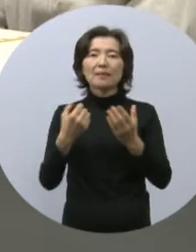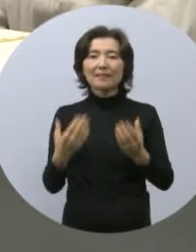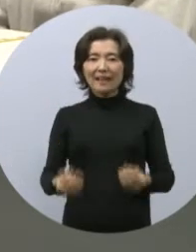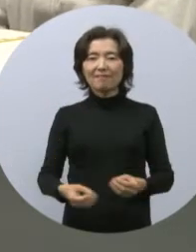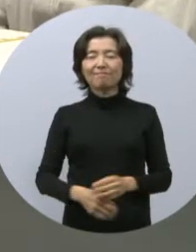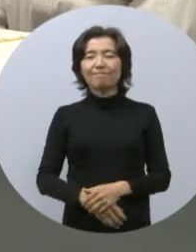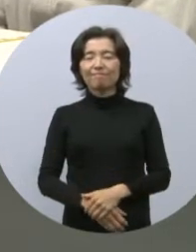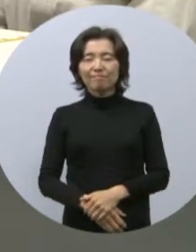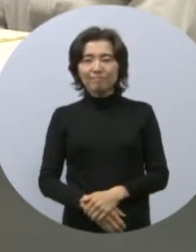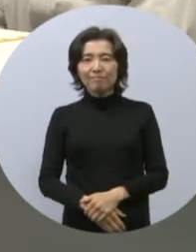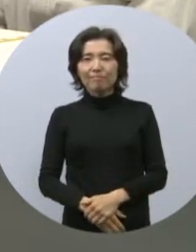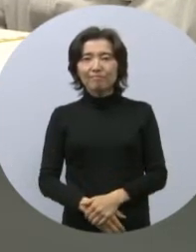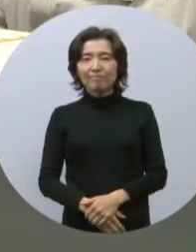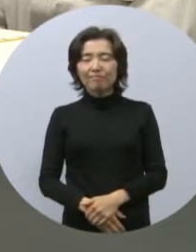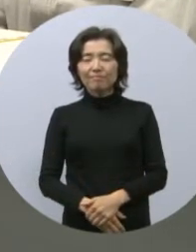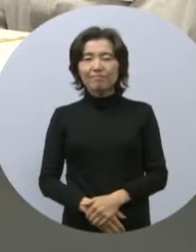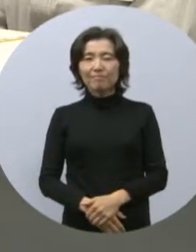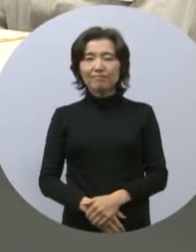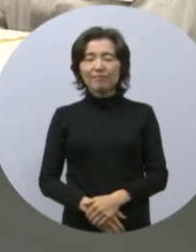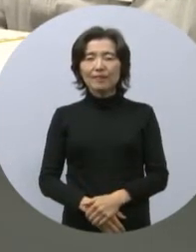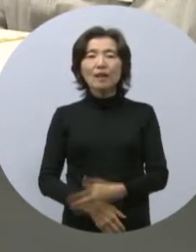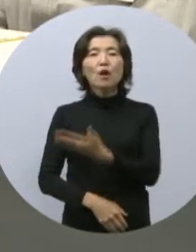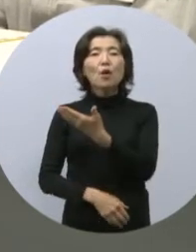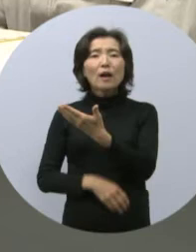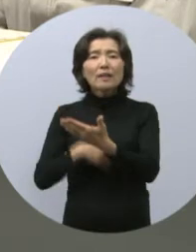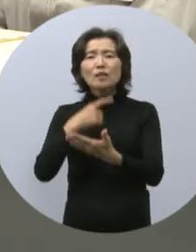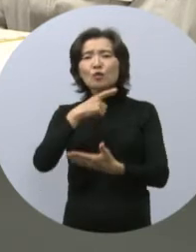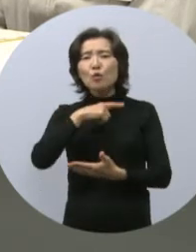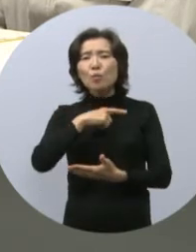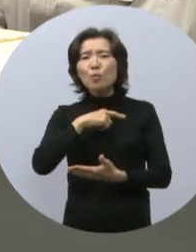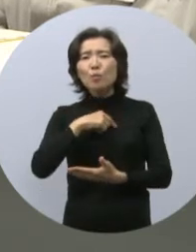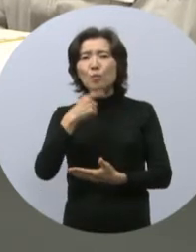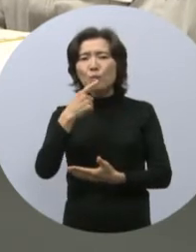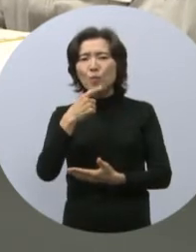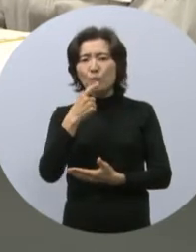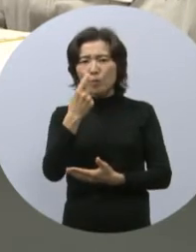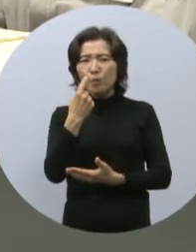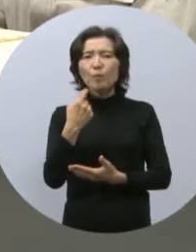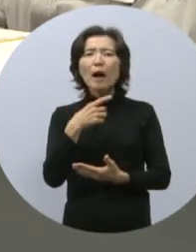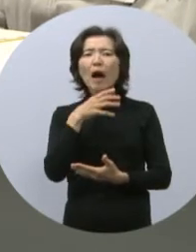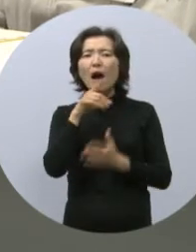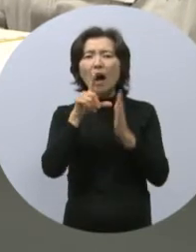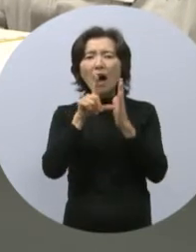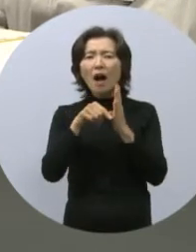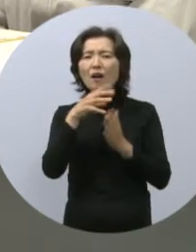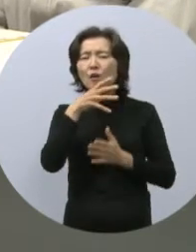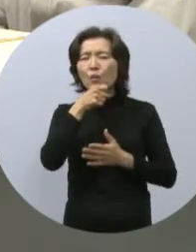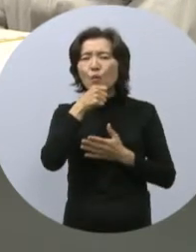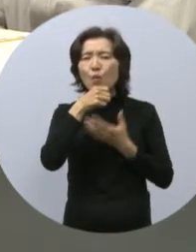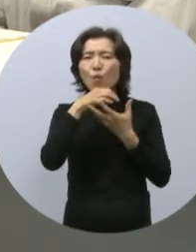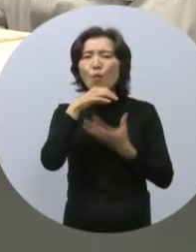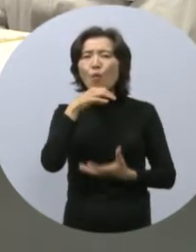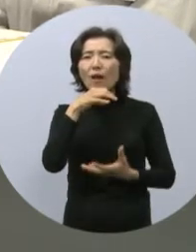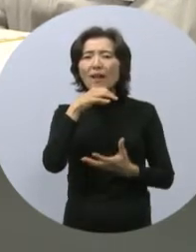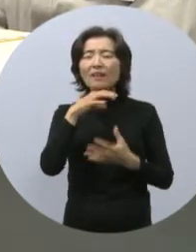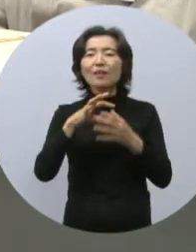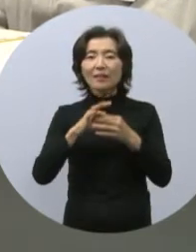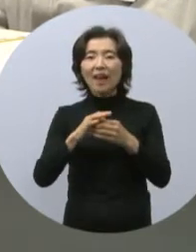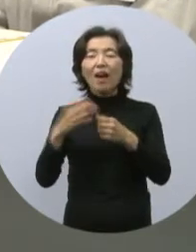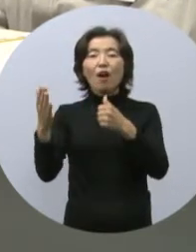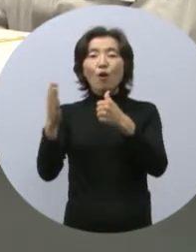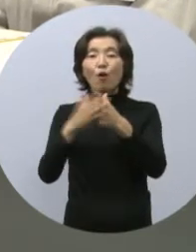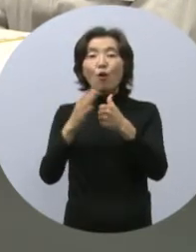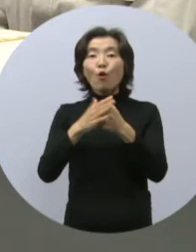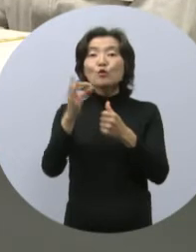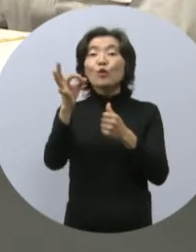また私の場合は高齢ということで、 補助金にもた